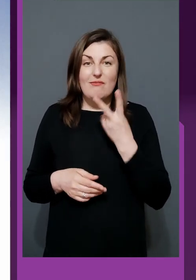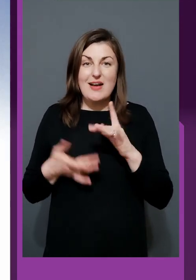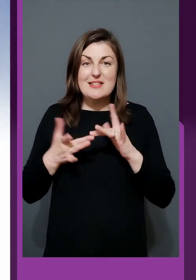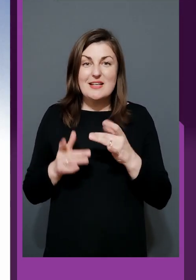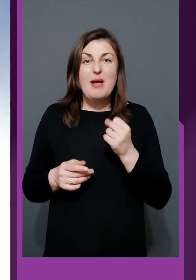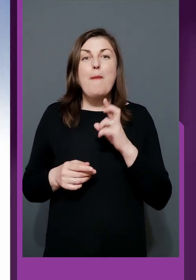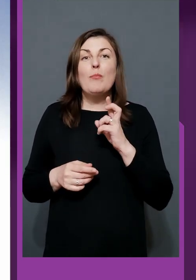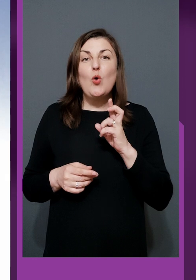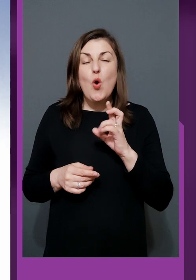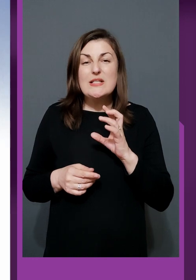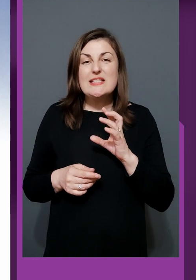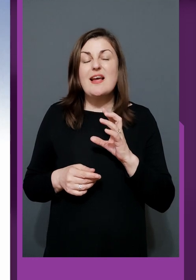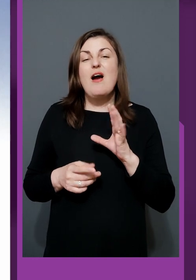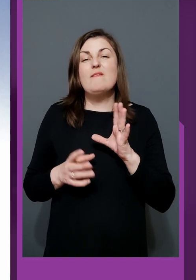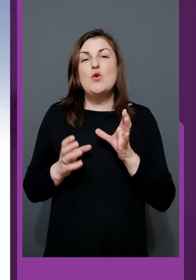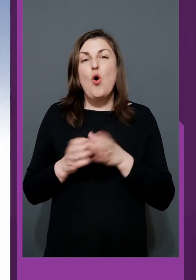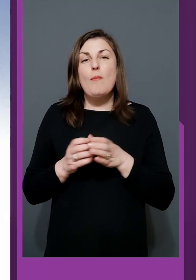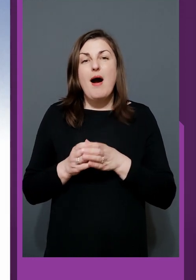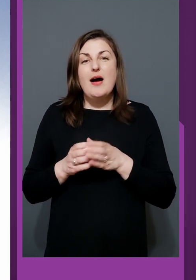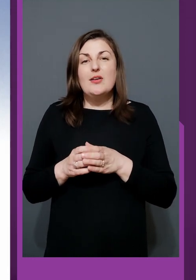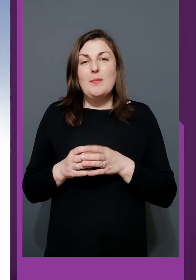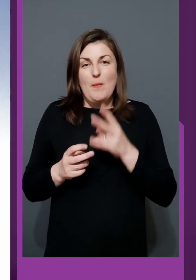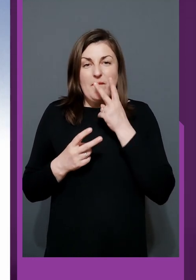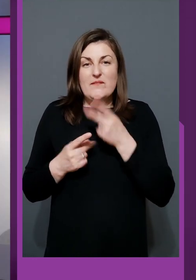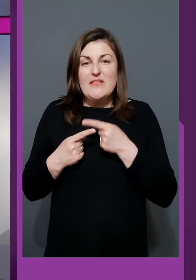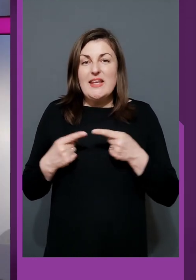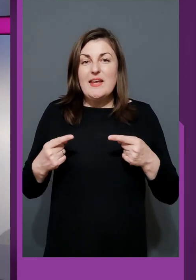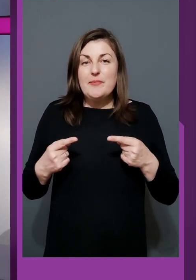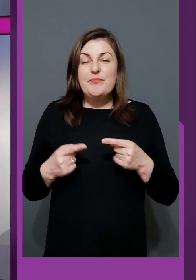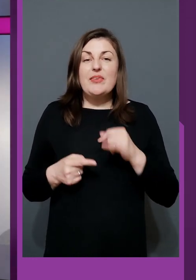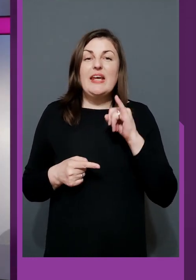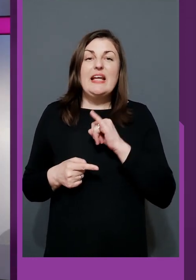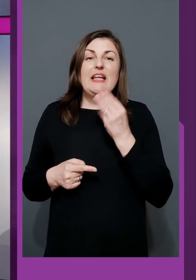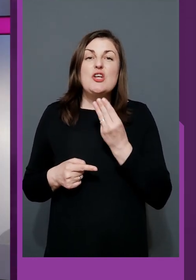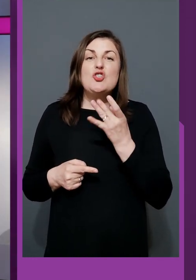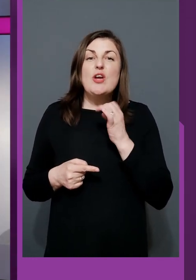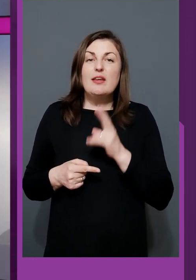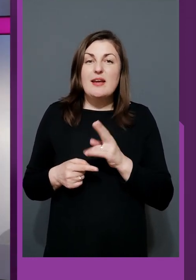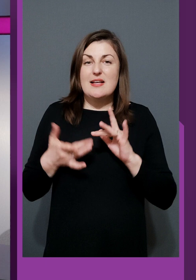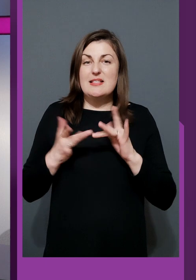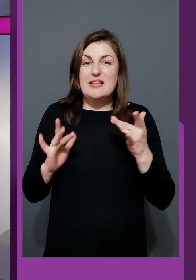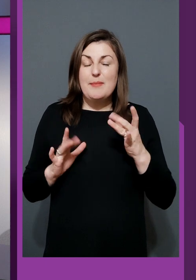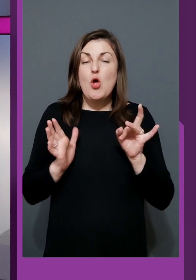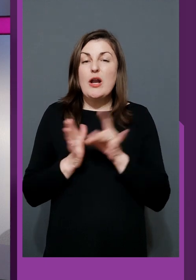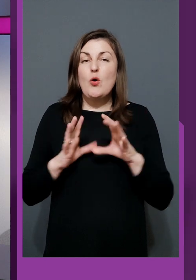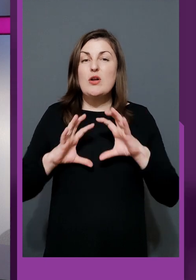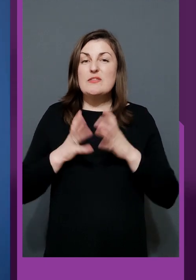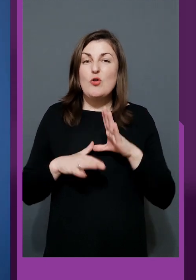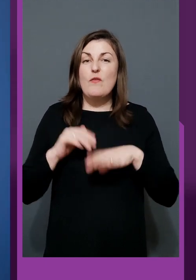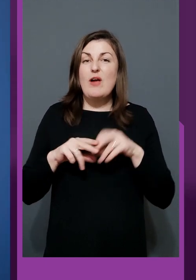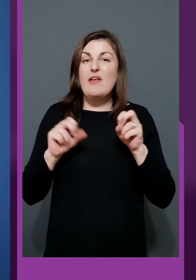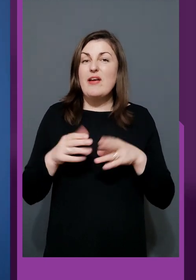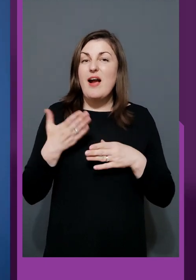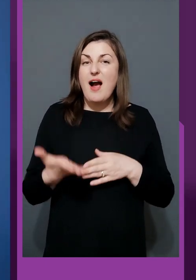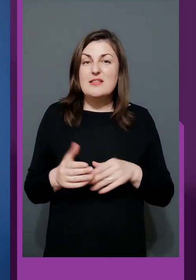срібла та бронза у командному виді Ірина щетнік срібло та рекорд світу в